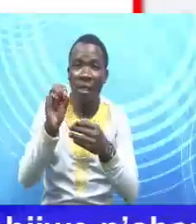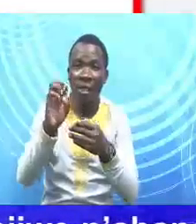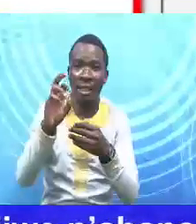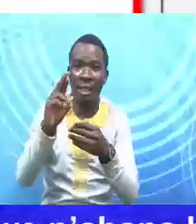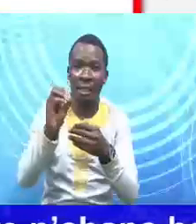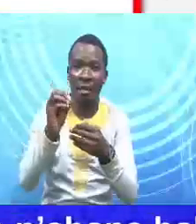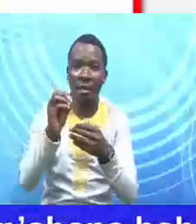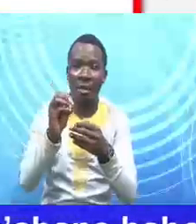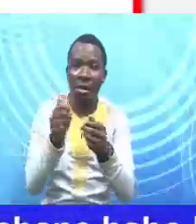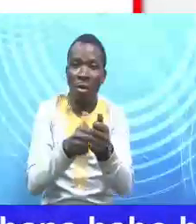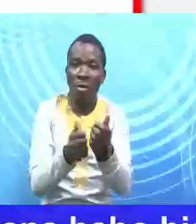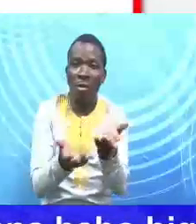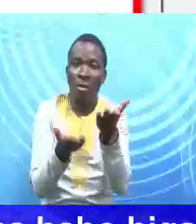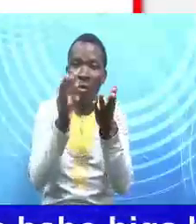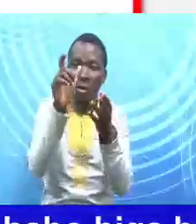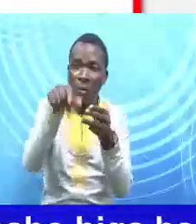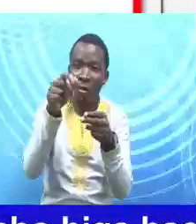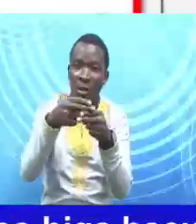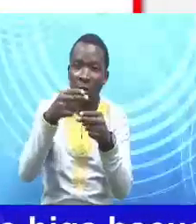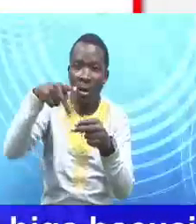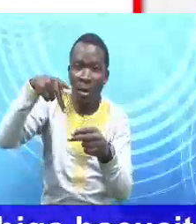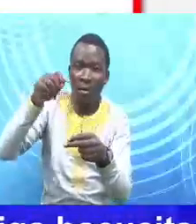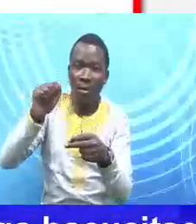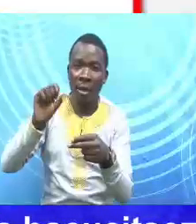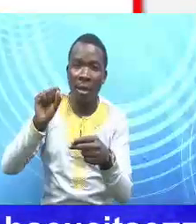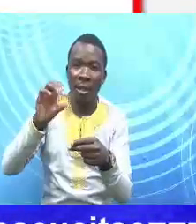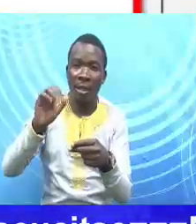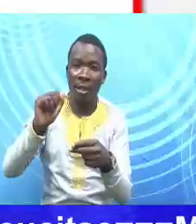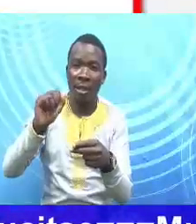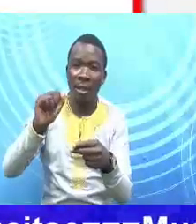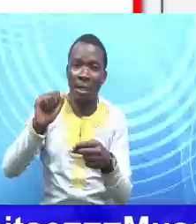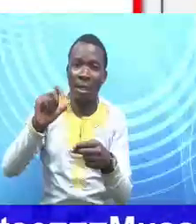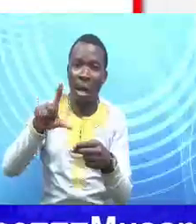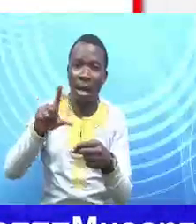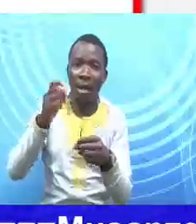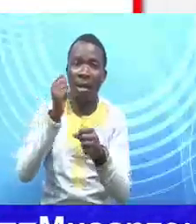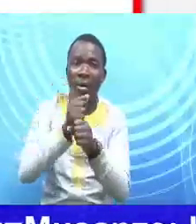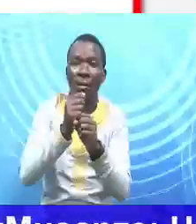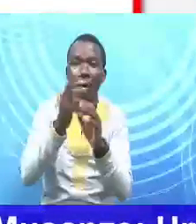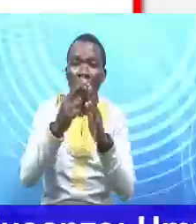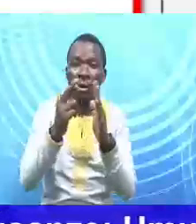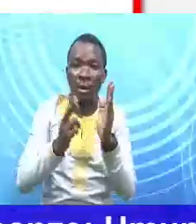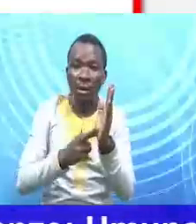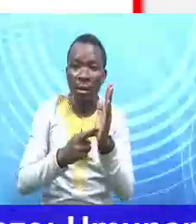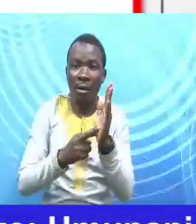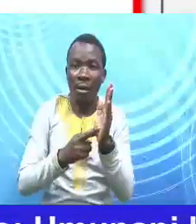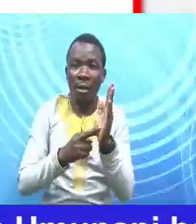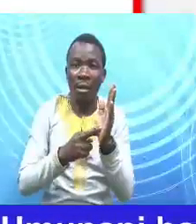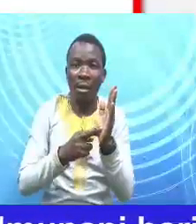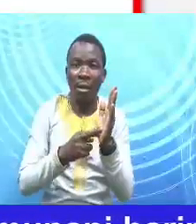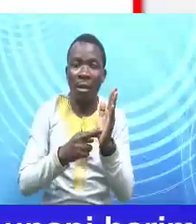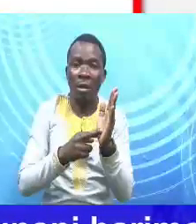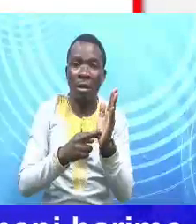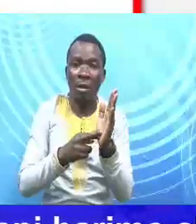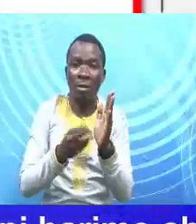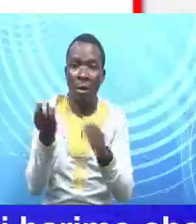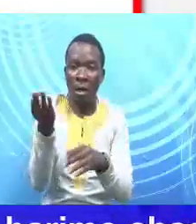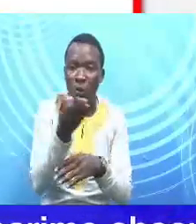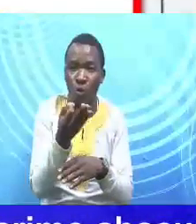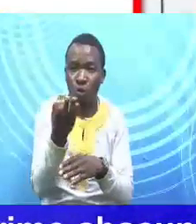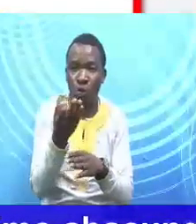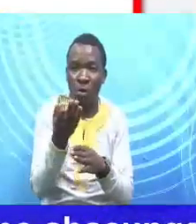bakurikirana uyu muntu witwa Ngendahimana Pascal bamukoreye raporo none uko arimo arigomeka ku mategeko ku mabwiriza